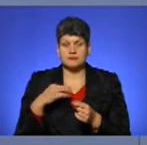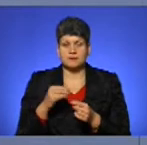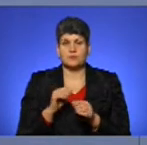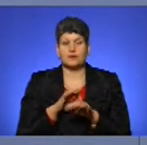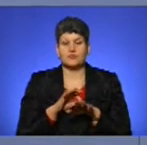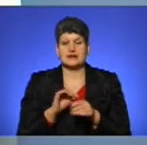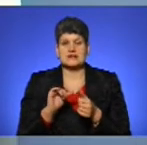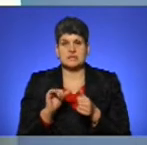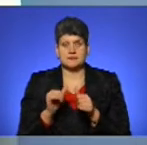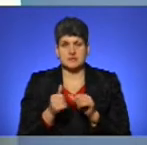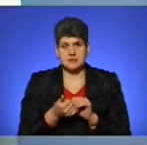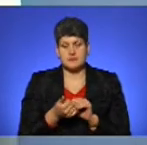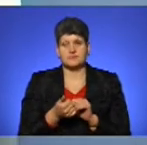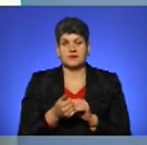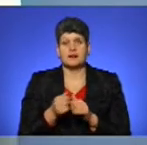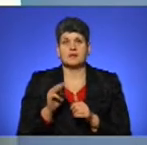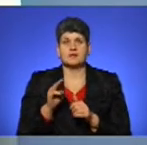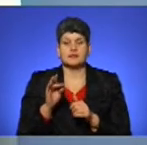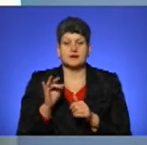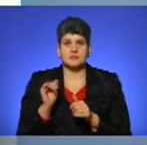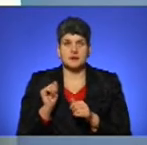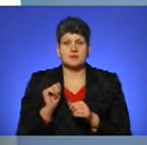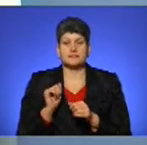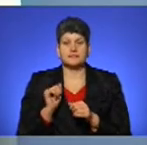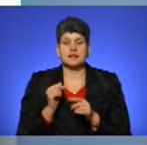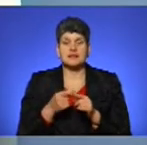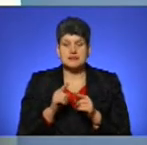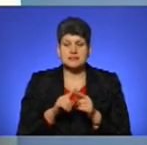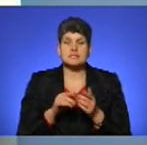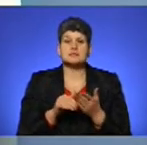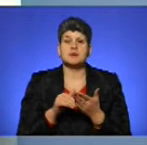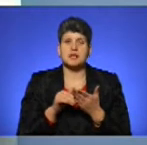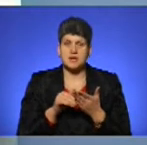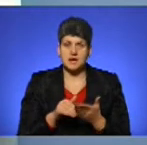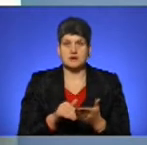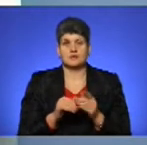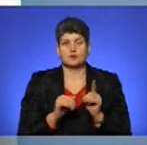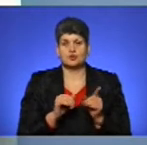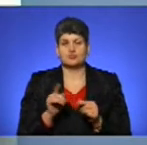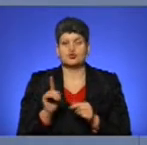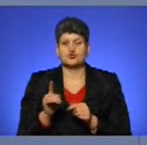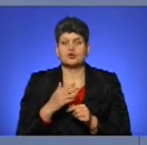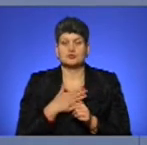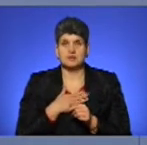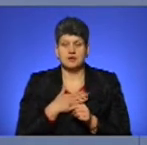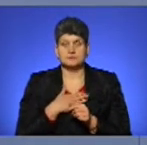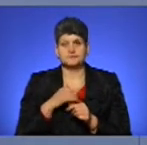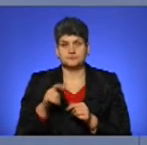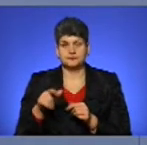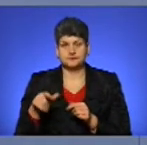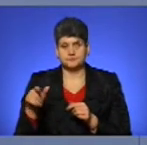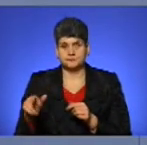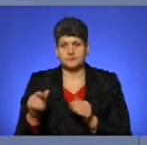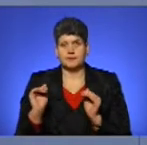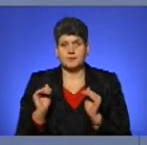для споживачів ін'єкційних наркотиків. І це сприяє, тому що наші краяни